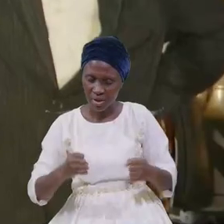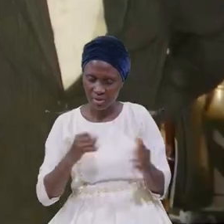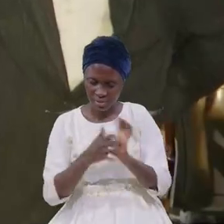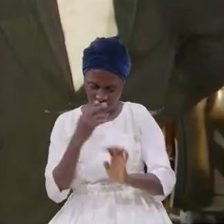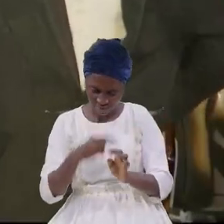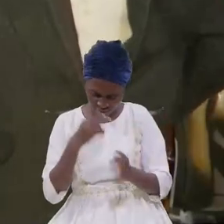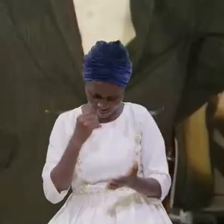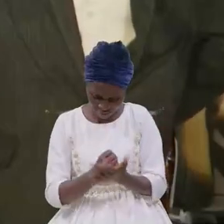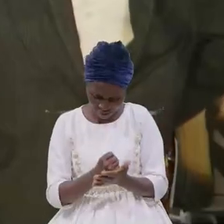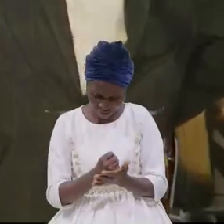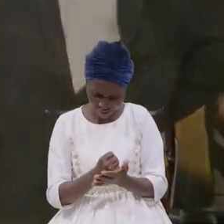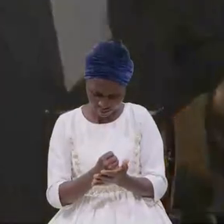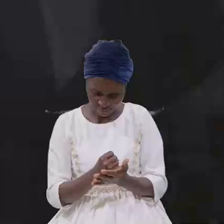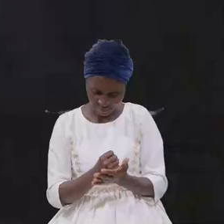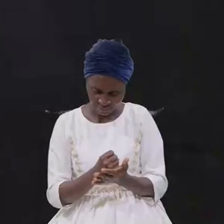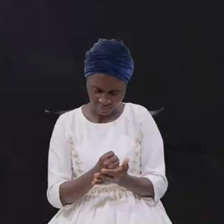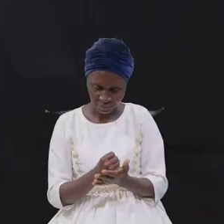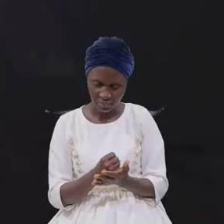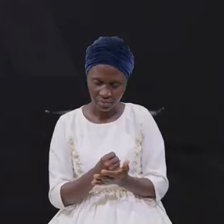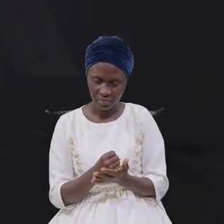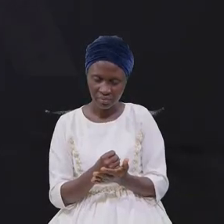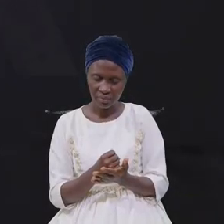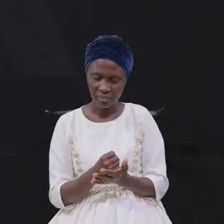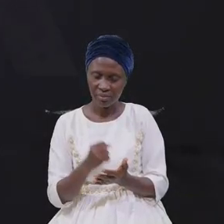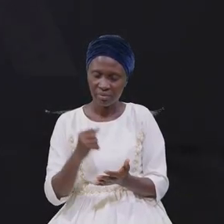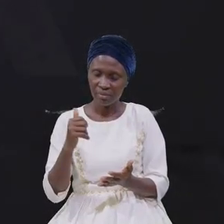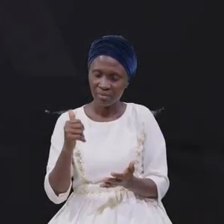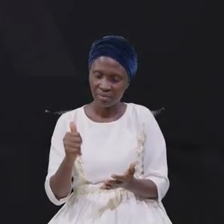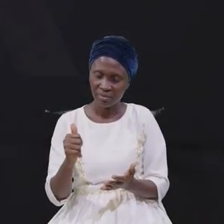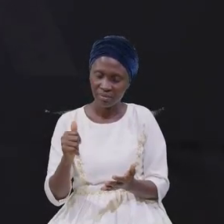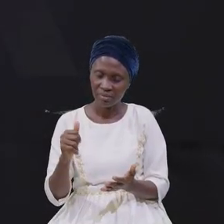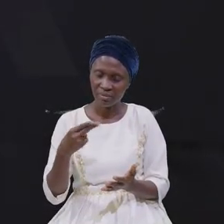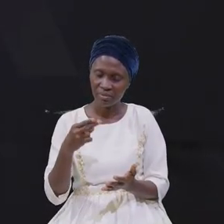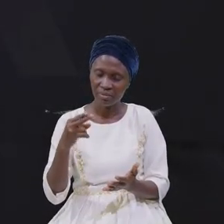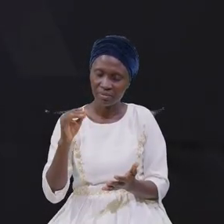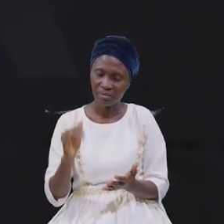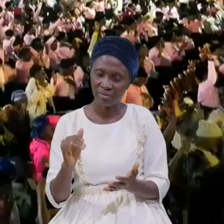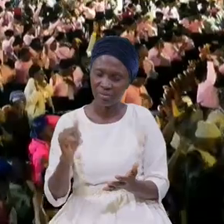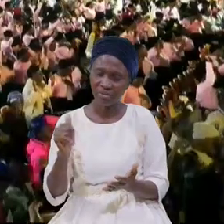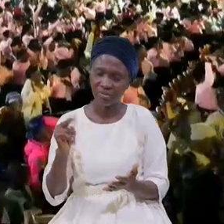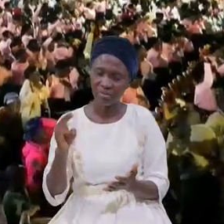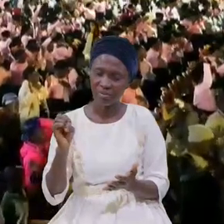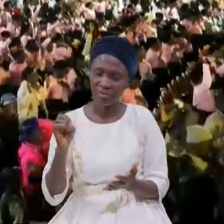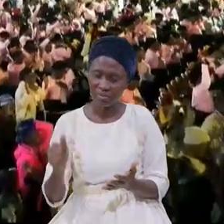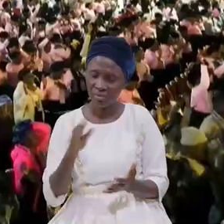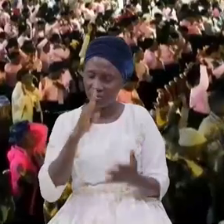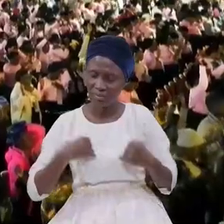sois guéri au nom de Jésus. L'hernie, soyez guéri au nom de